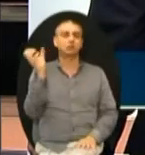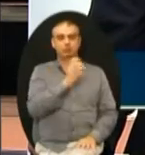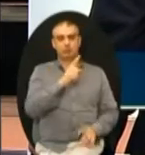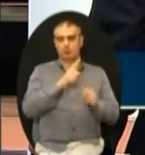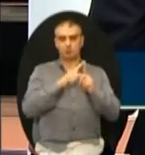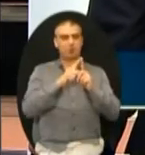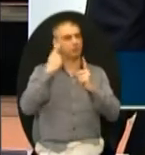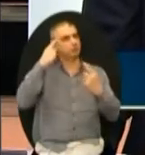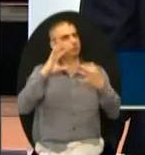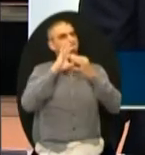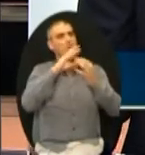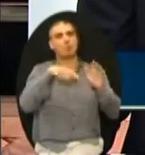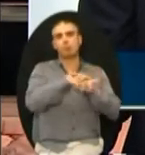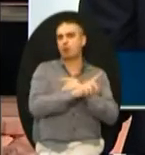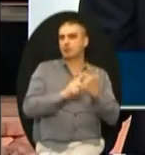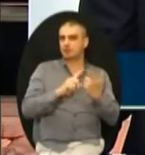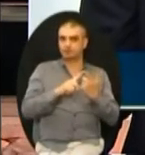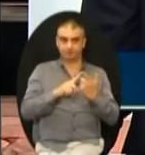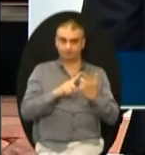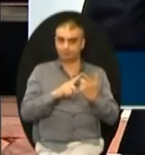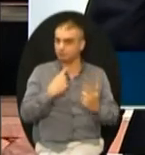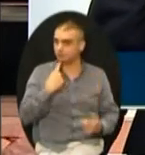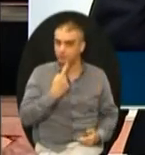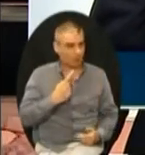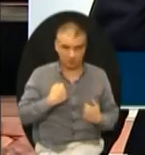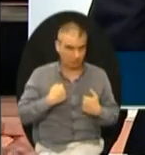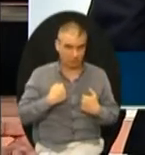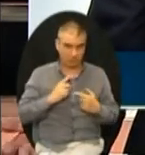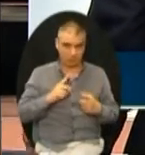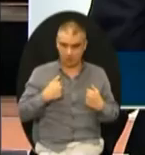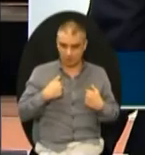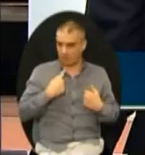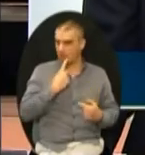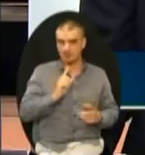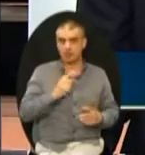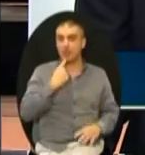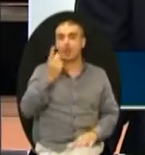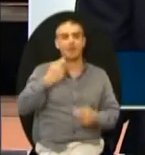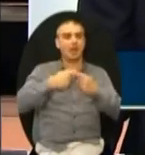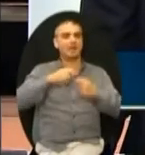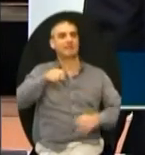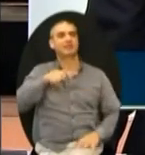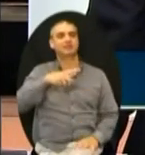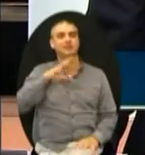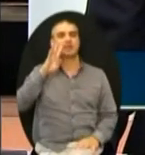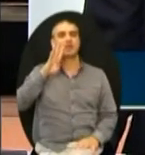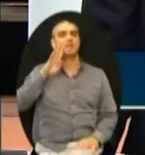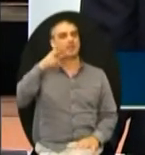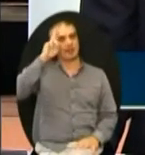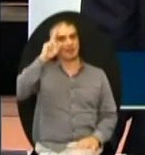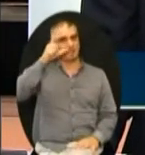מרפררת כמובן לבוגדים. אמר את זה, זה לא דבר שאני אומר, אמר את זה חבר הכנסת בני